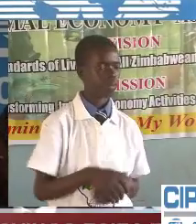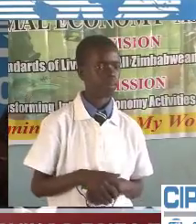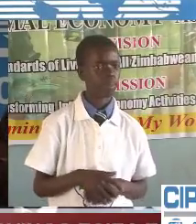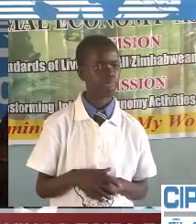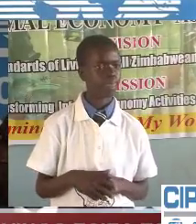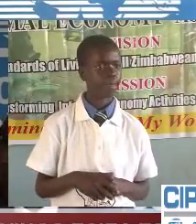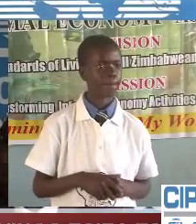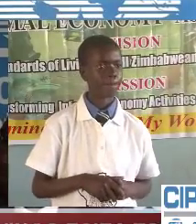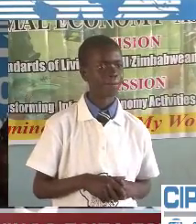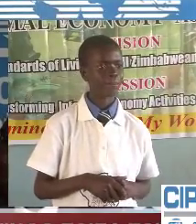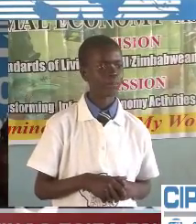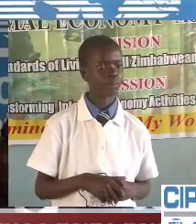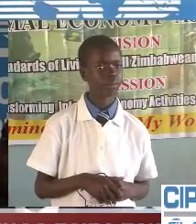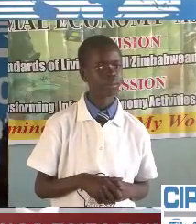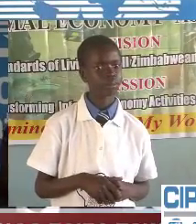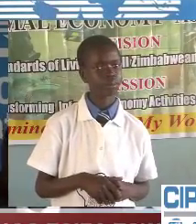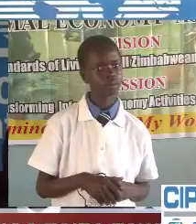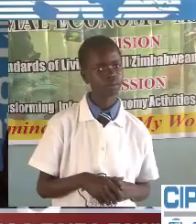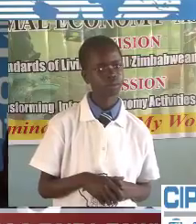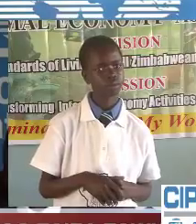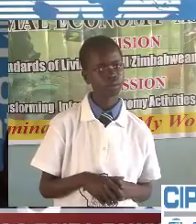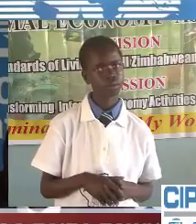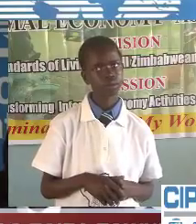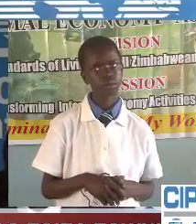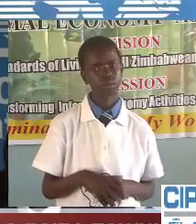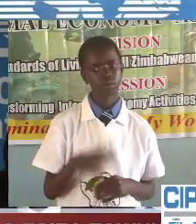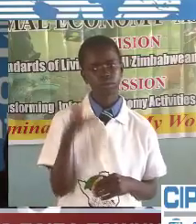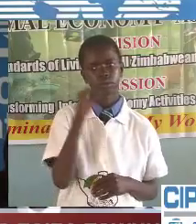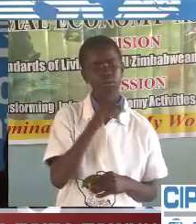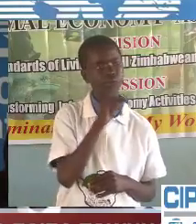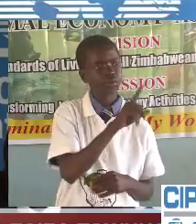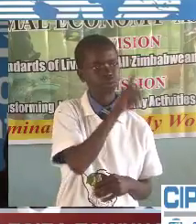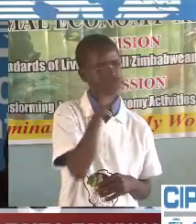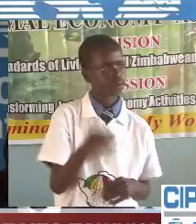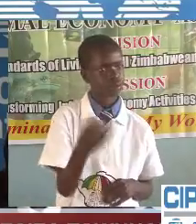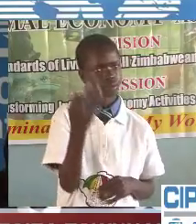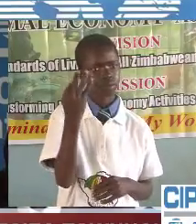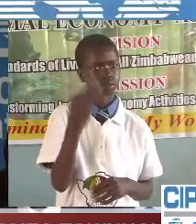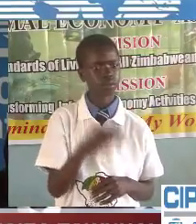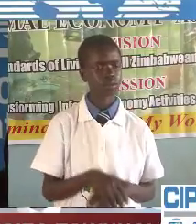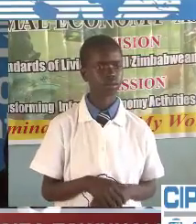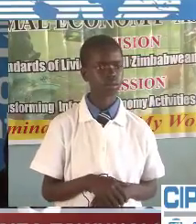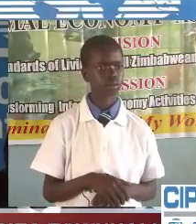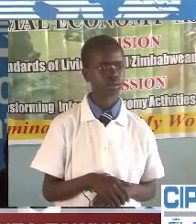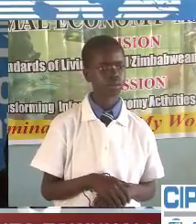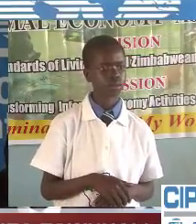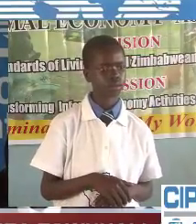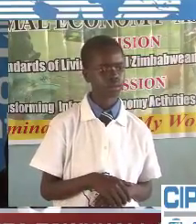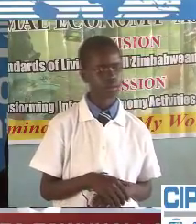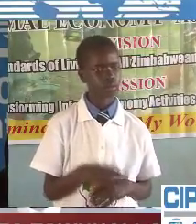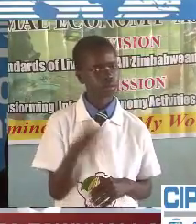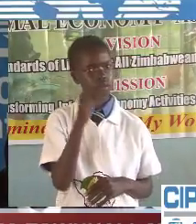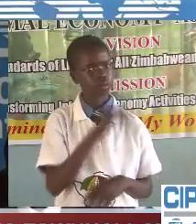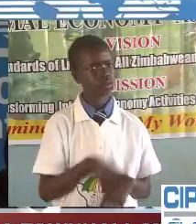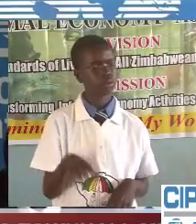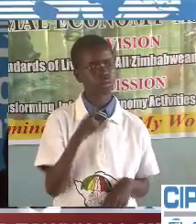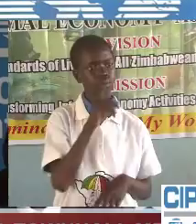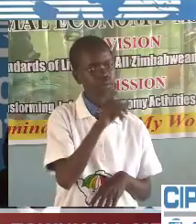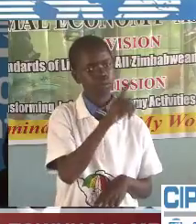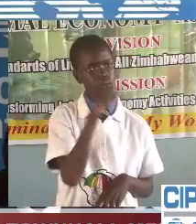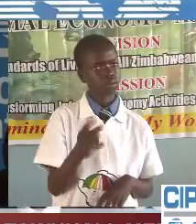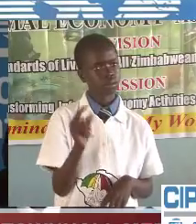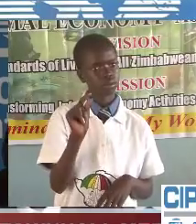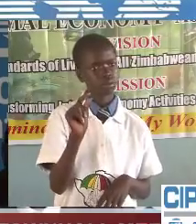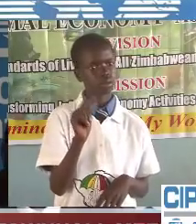zvino ndakuchiinvita mibvunzo 3 sezvatanga tichingoita mibvunzo 3